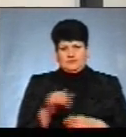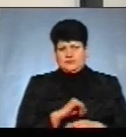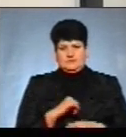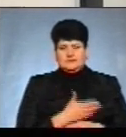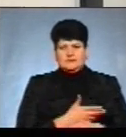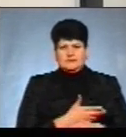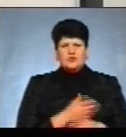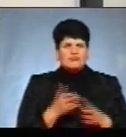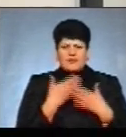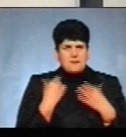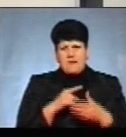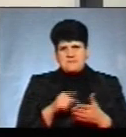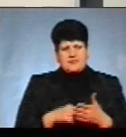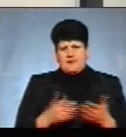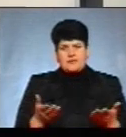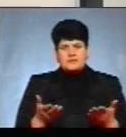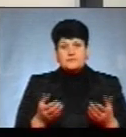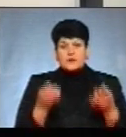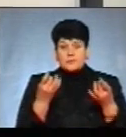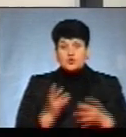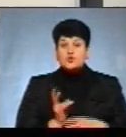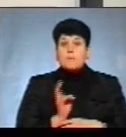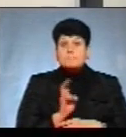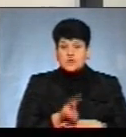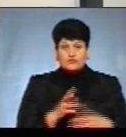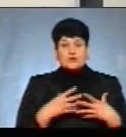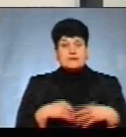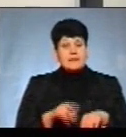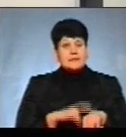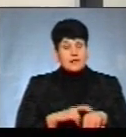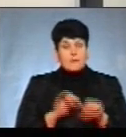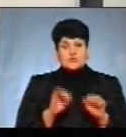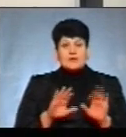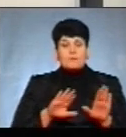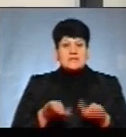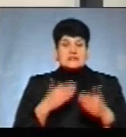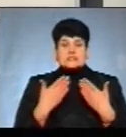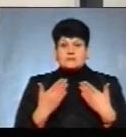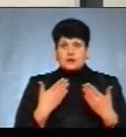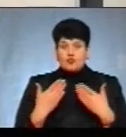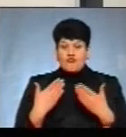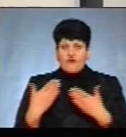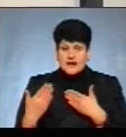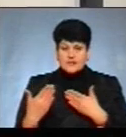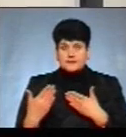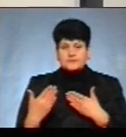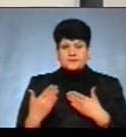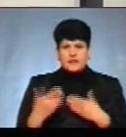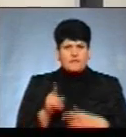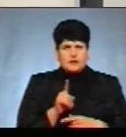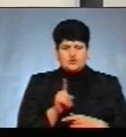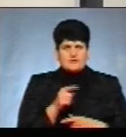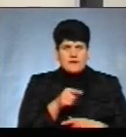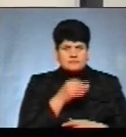Тому тут взагалі немає питань, просто прийшов до сімейного лікаря, можливо, після спілкування і укладання